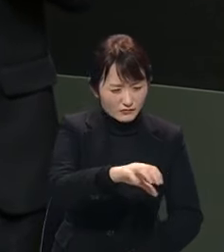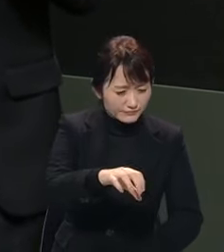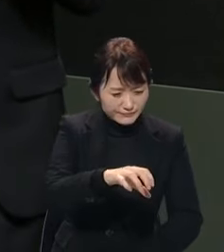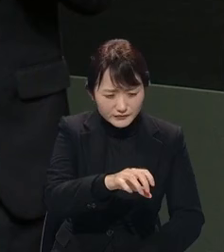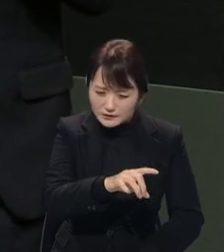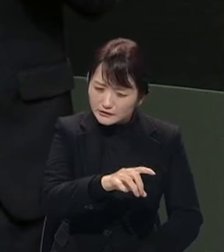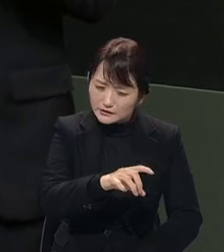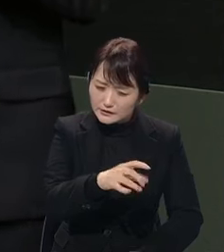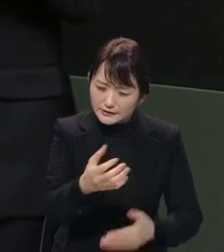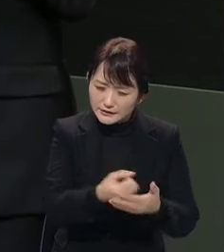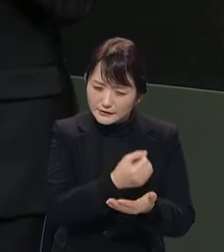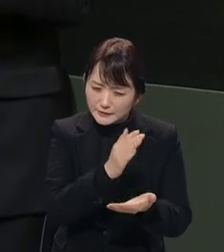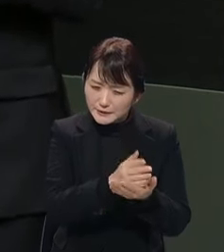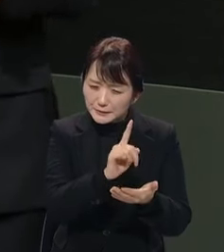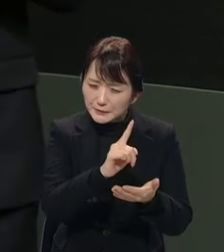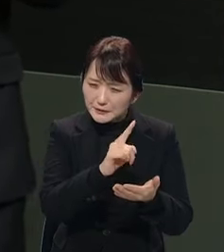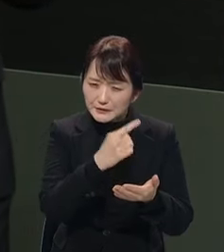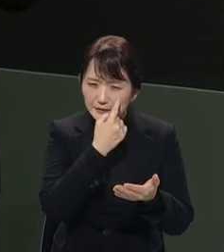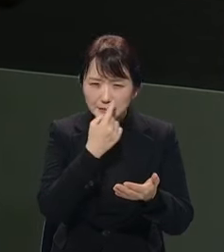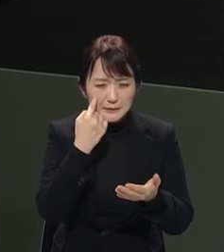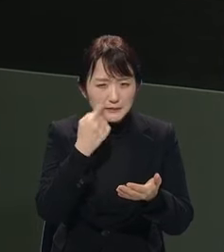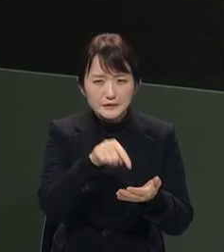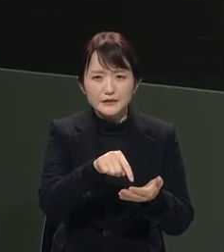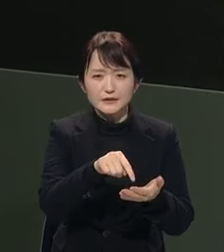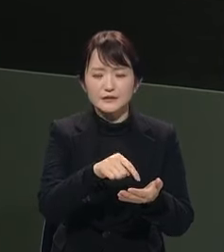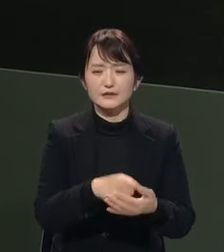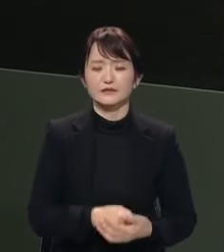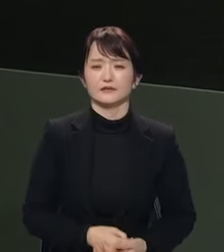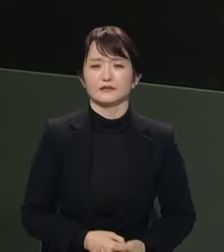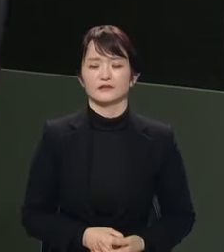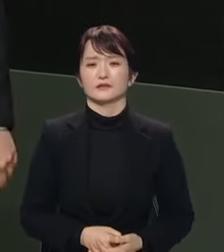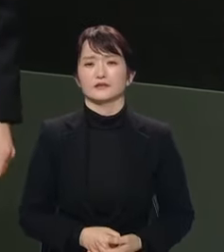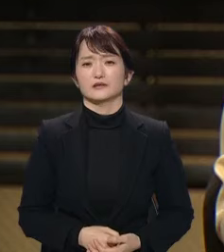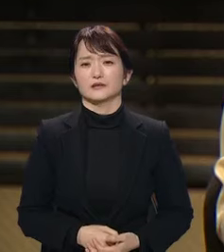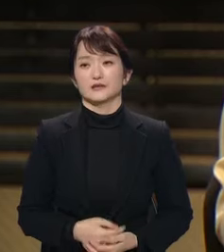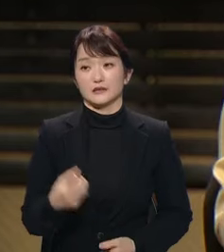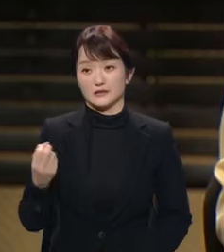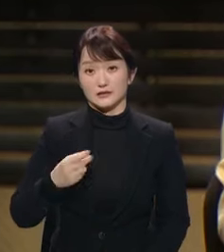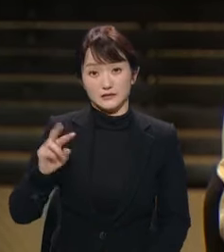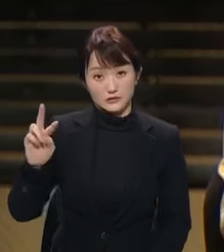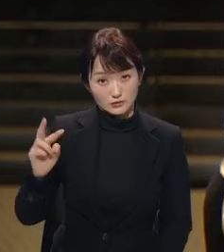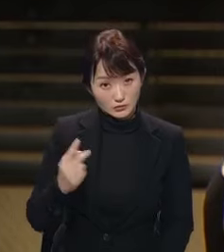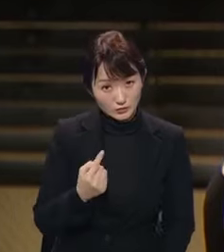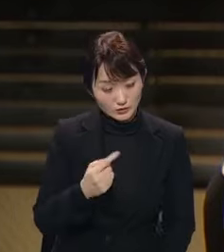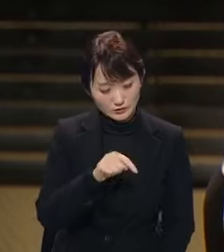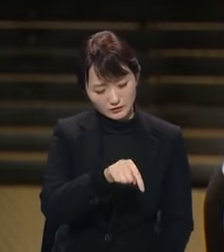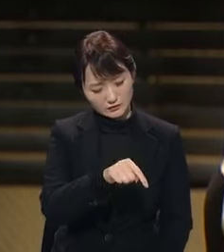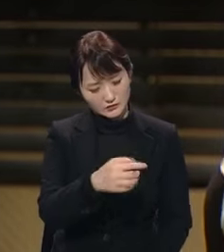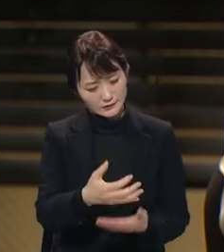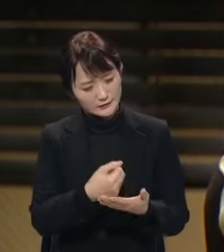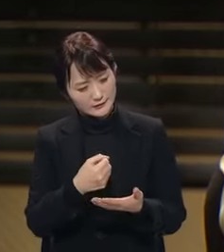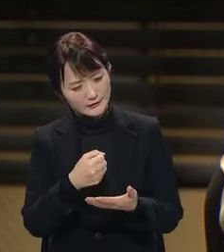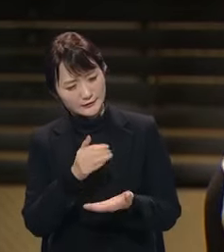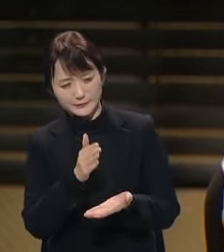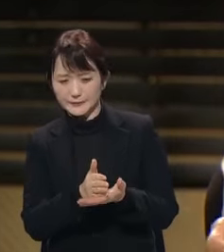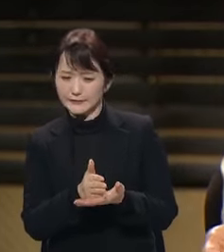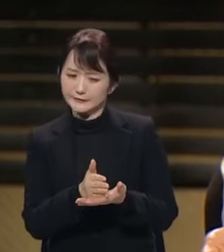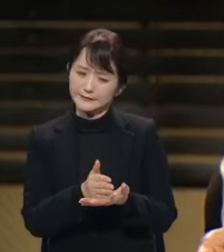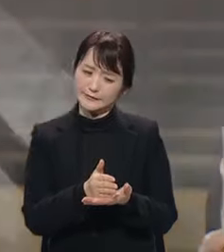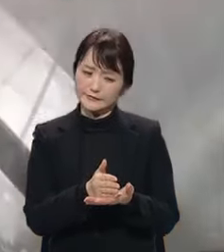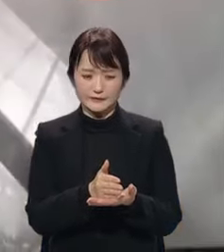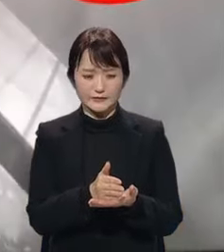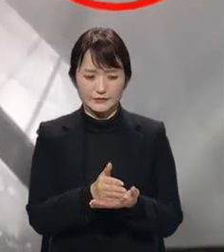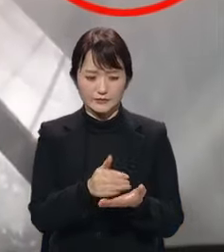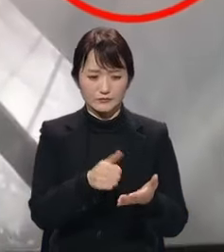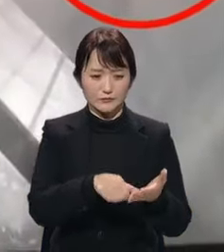가져갈 만한지 아닌지를 또 따져보고 있어요. 그러니까 지금 다시 돌아와서 이걸 가져갈까 말까 하면서 이렇게 한 번씩